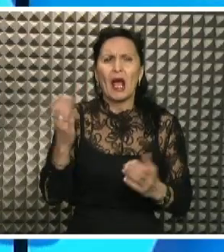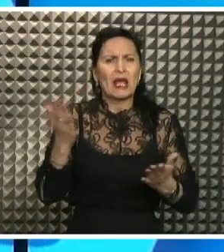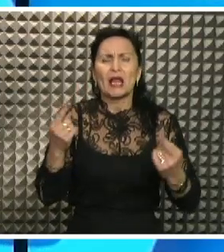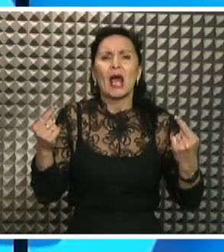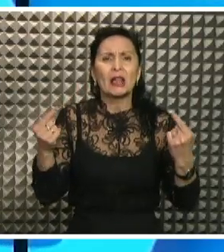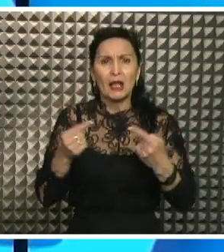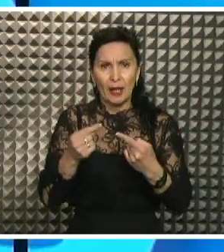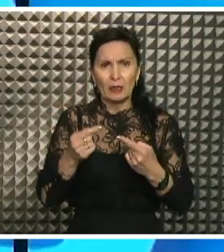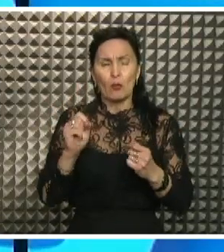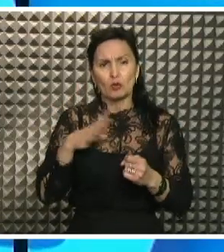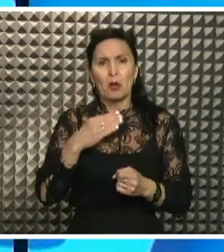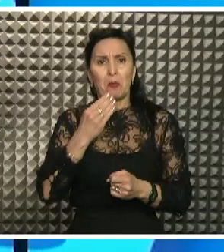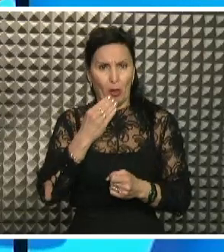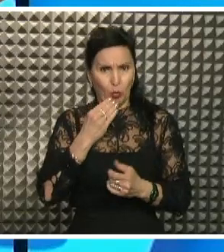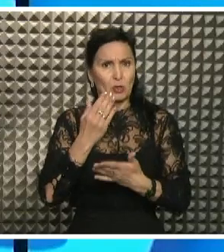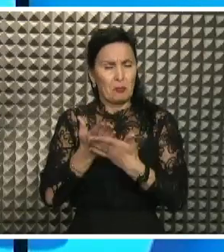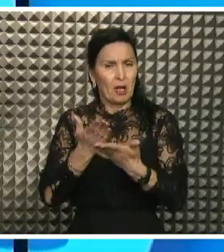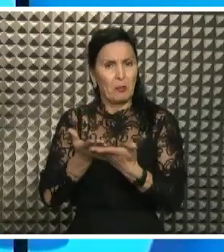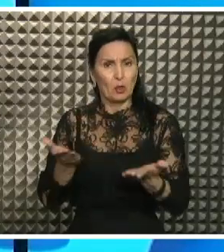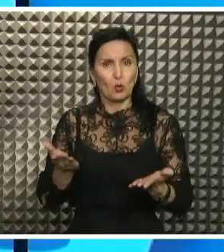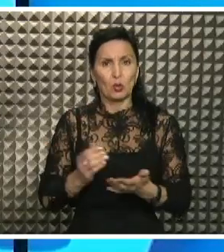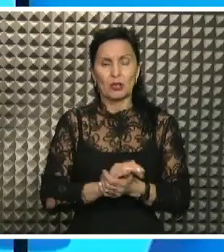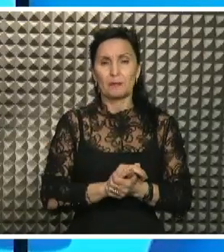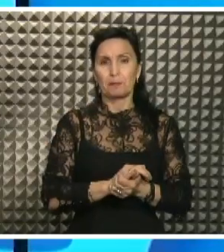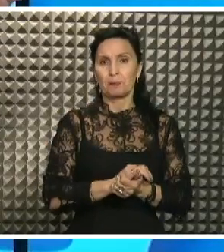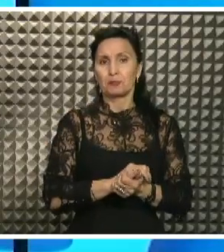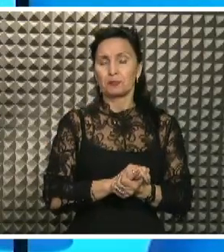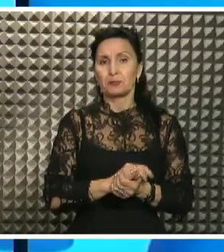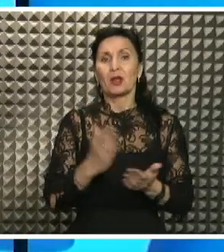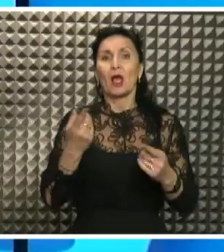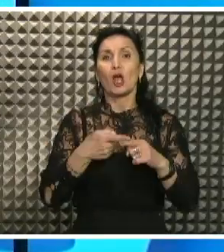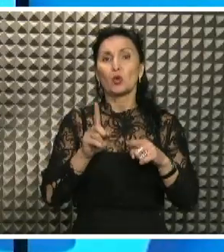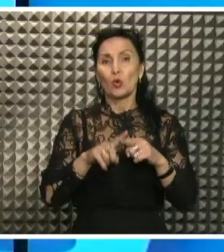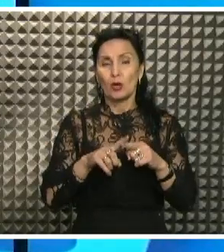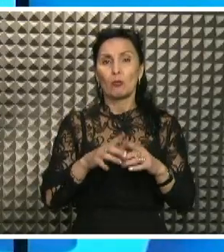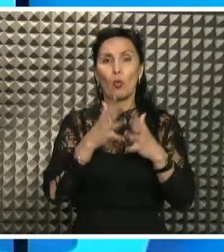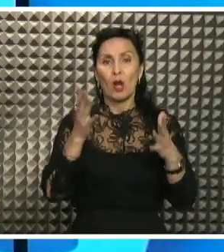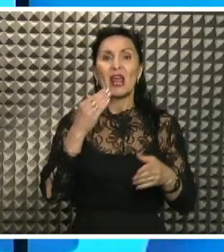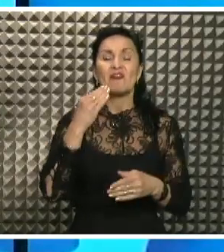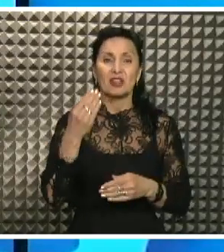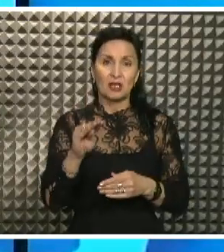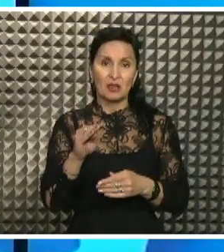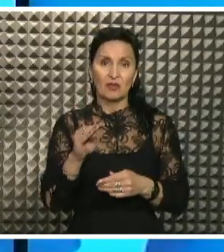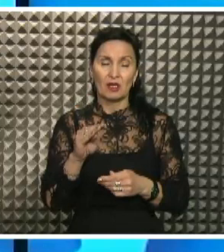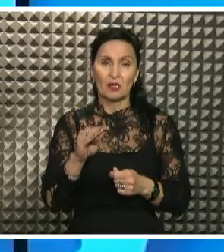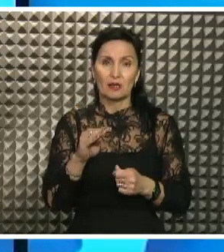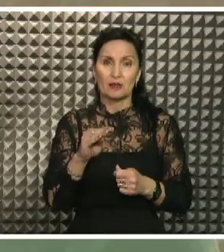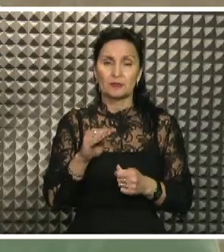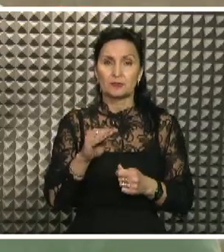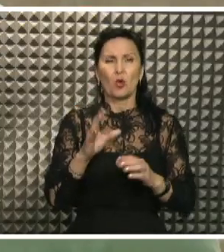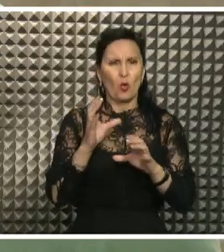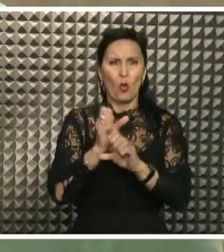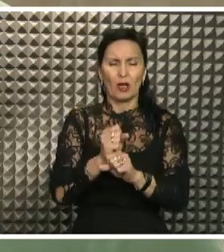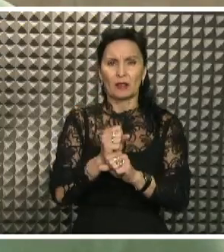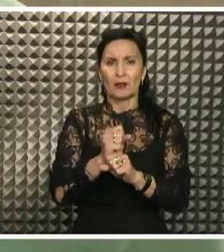конкретные, может быть, продукты порекомендуете, которые вот ваши излюбленные, которые более эффективны? Вот коротко. Коротко?